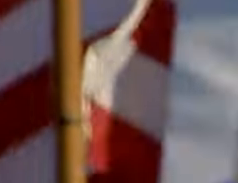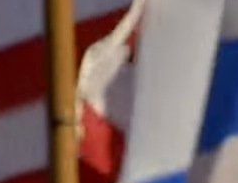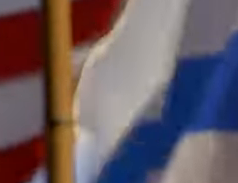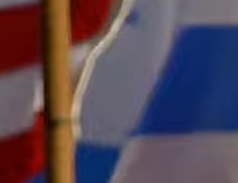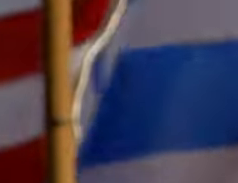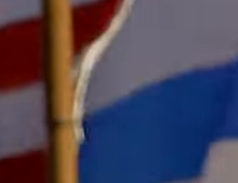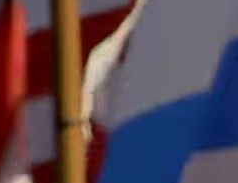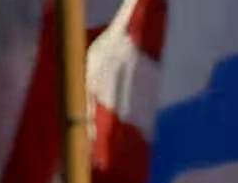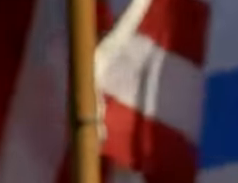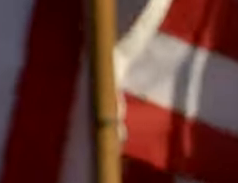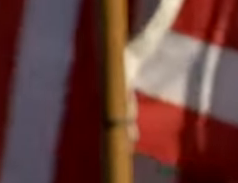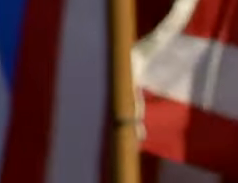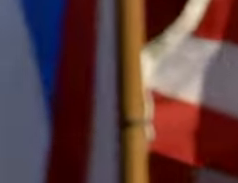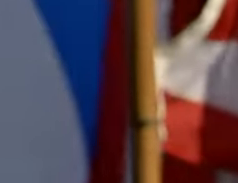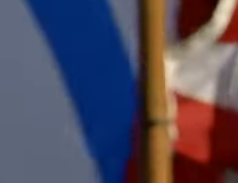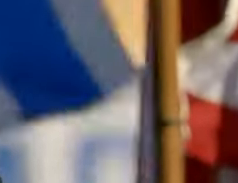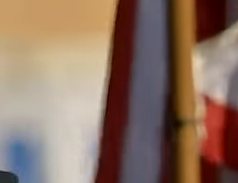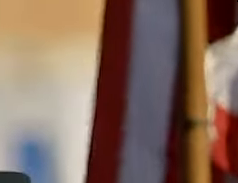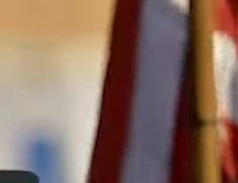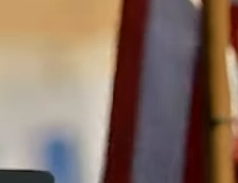בכל מעשה